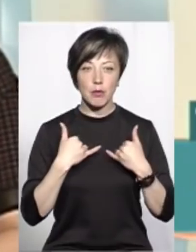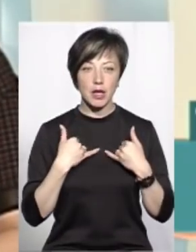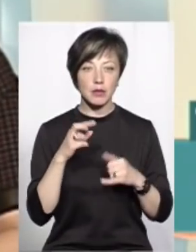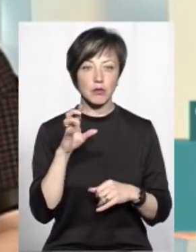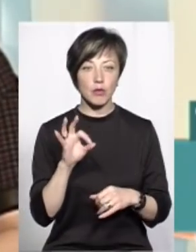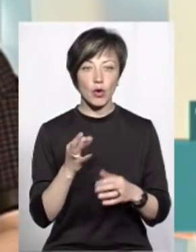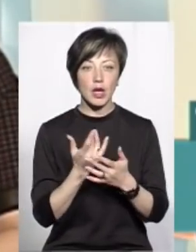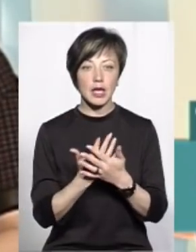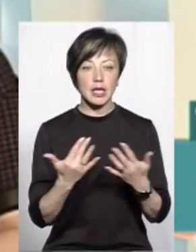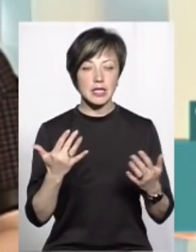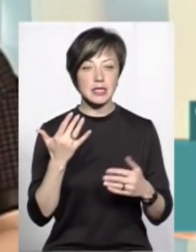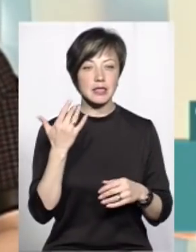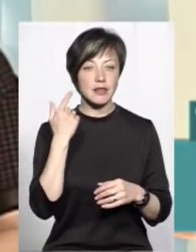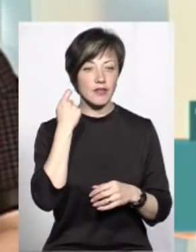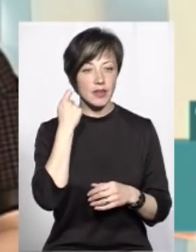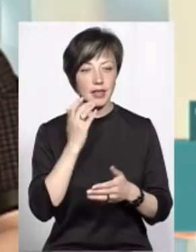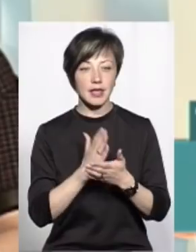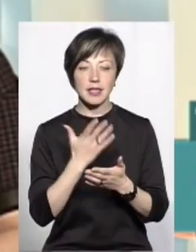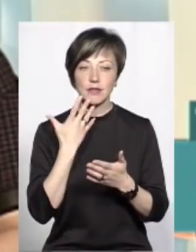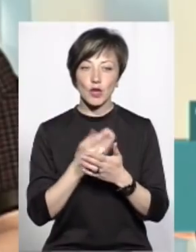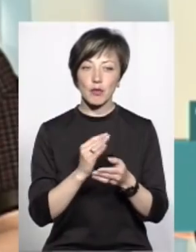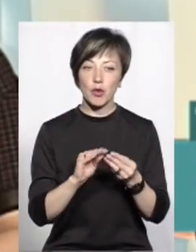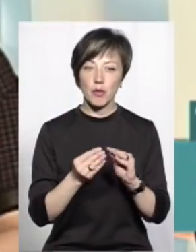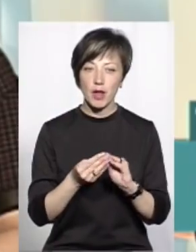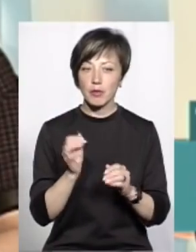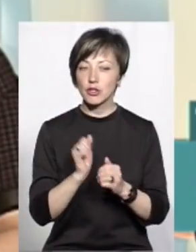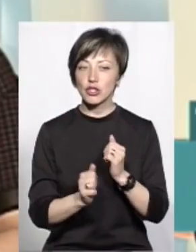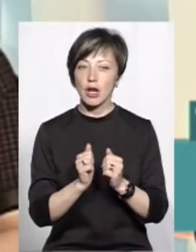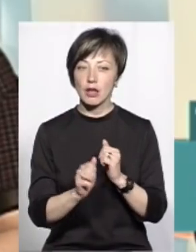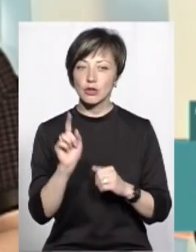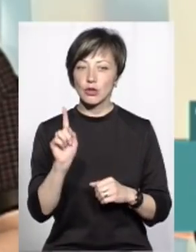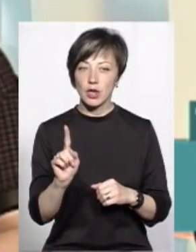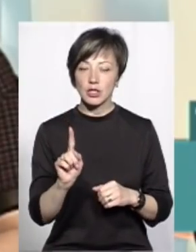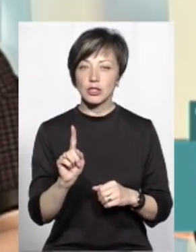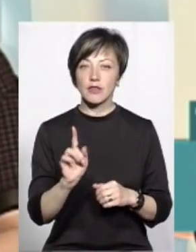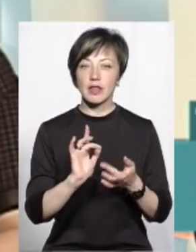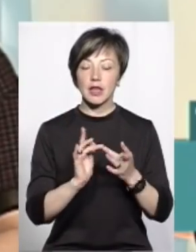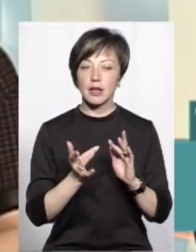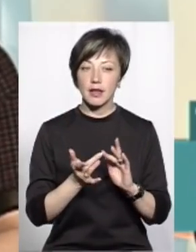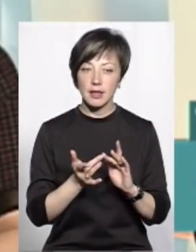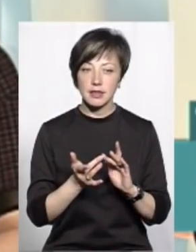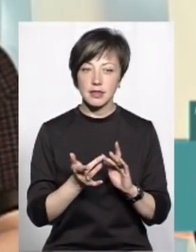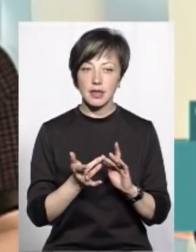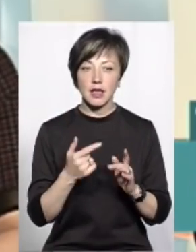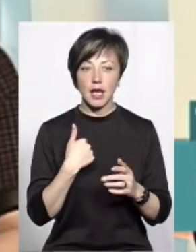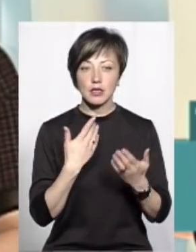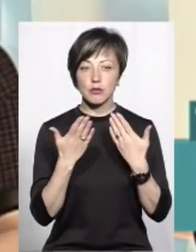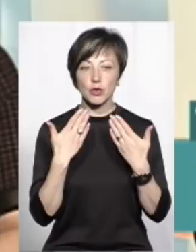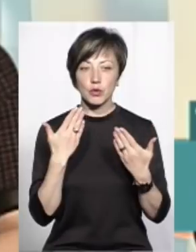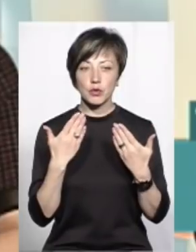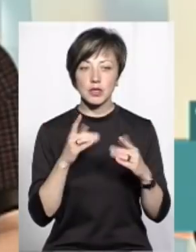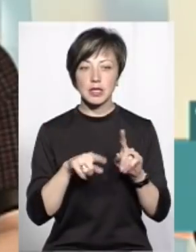що різний вік і завжди якісь є свої проблеми. І дуже часто, до речі, навіть в соцмережі я спілкуюся з